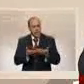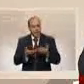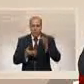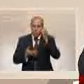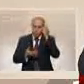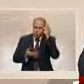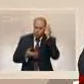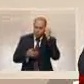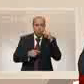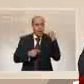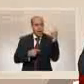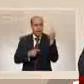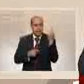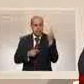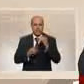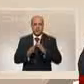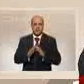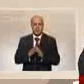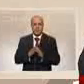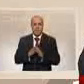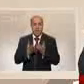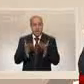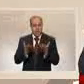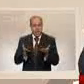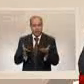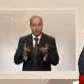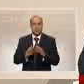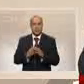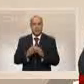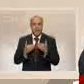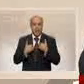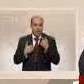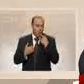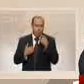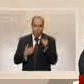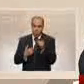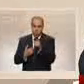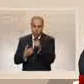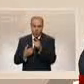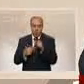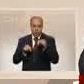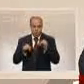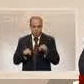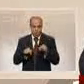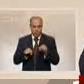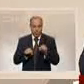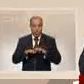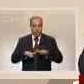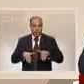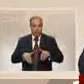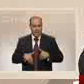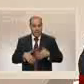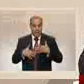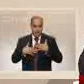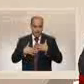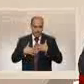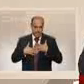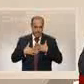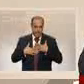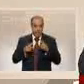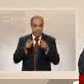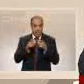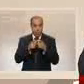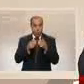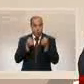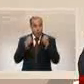تونس والعالم هذا علاش نحب نقول لكم اليوم واخيرا اللي يحب دوله